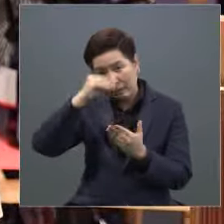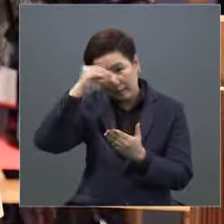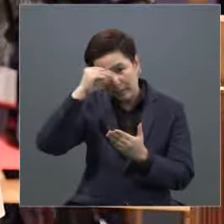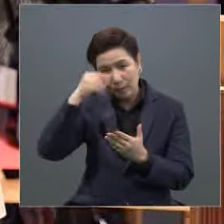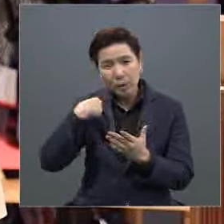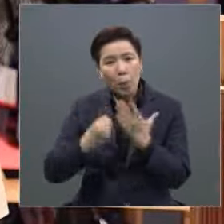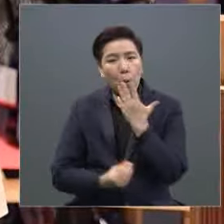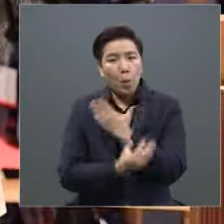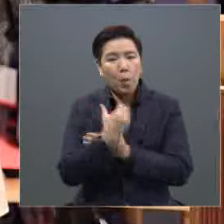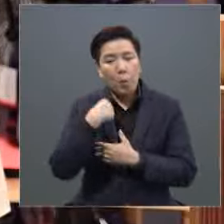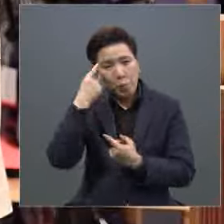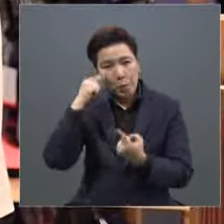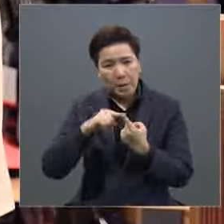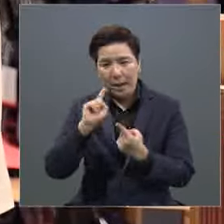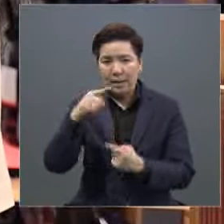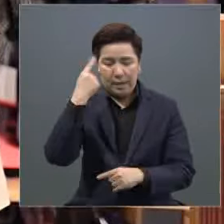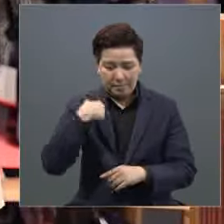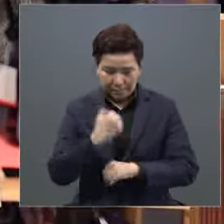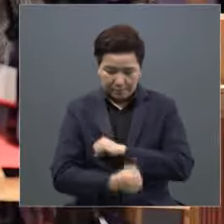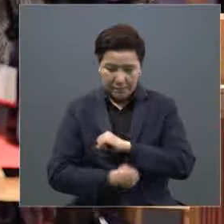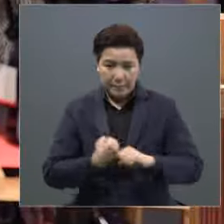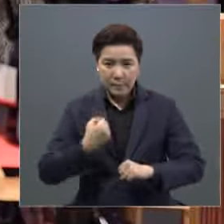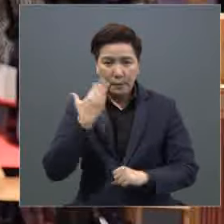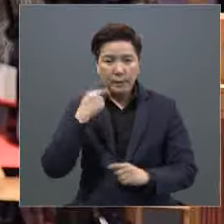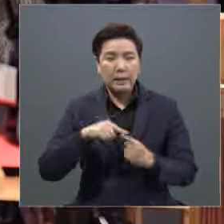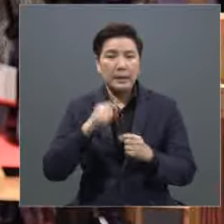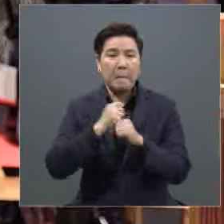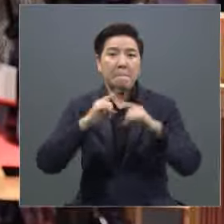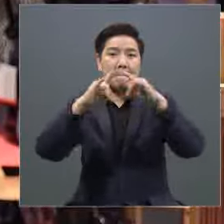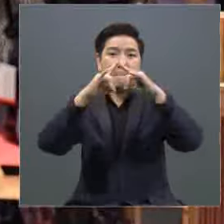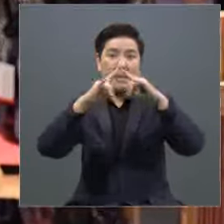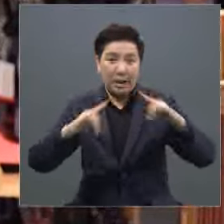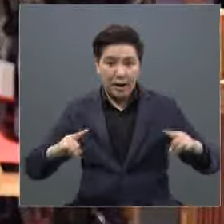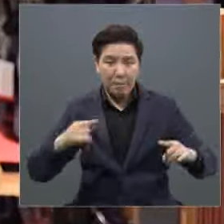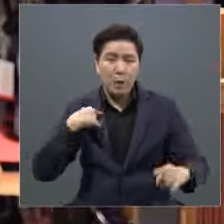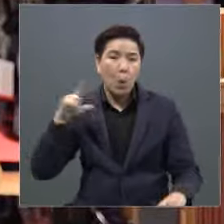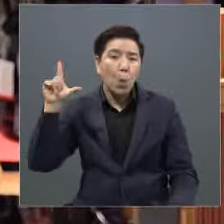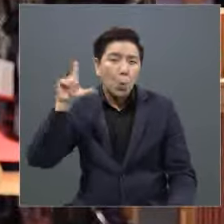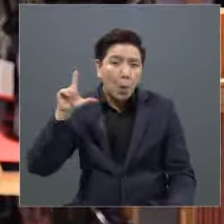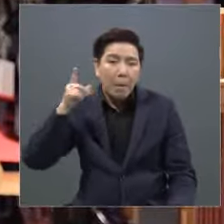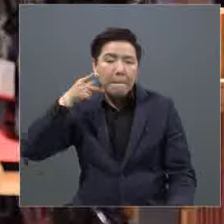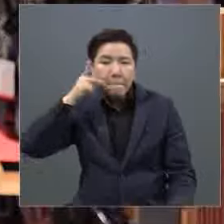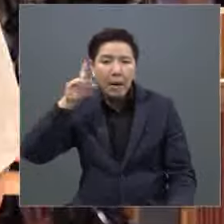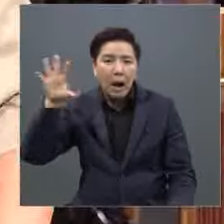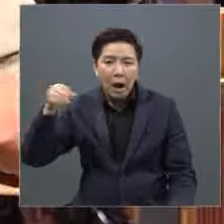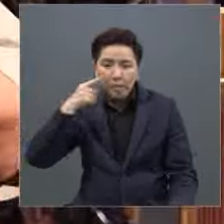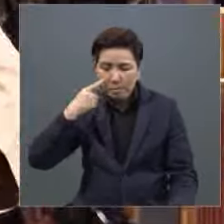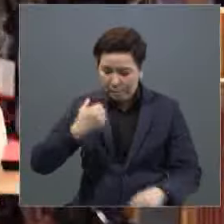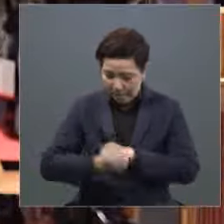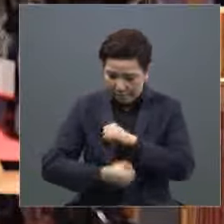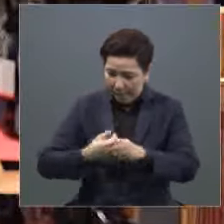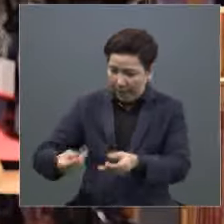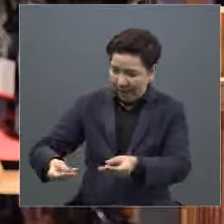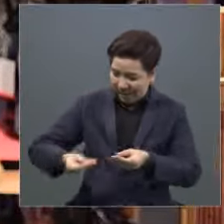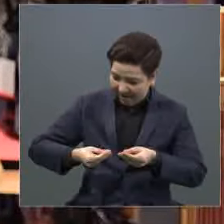พอมีโอกาสได้รู้จักพระขมาครั้งแรกอ่ะนะตอนที่เราไปทําค่ายอาสาครับก็มีลุงๆป้าๆเนี่ยแหละเขาก็เอามาให้เราเป็น